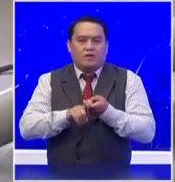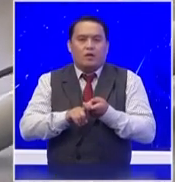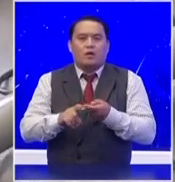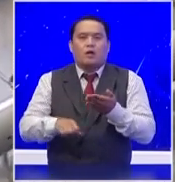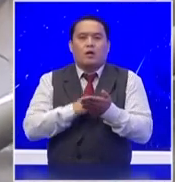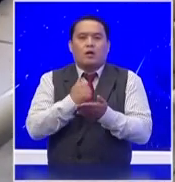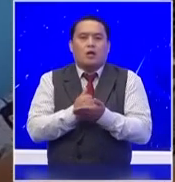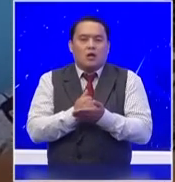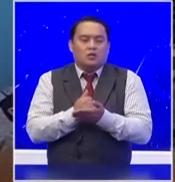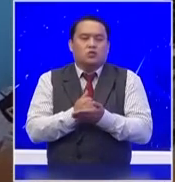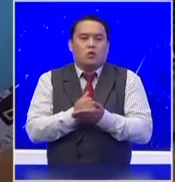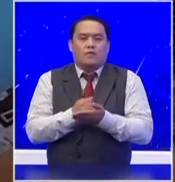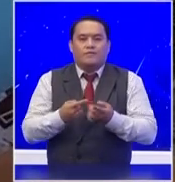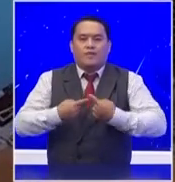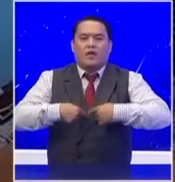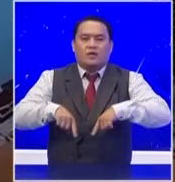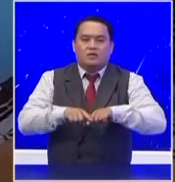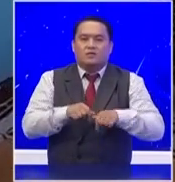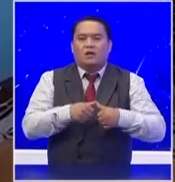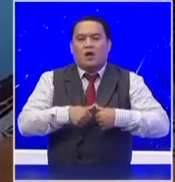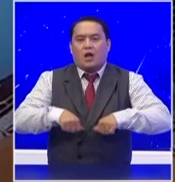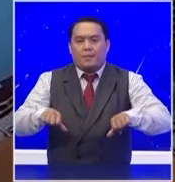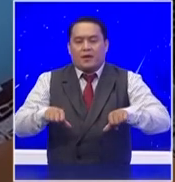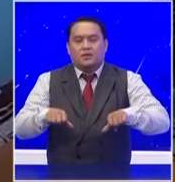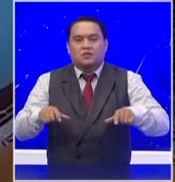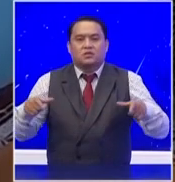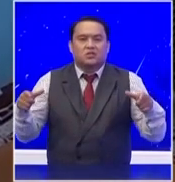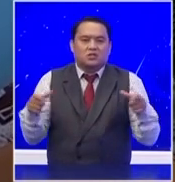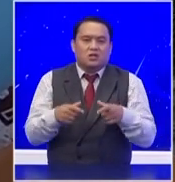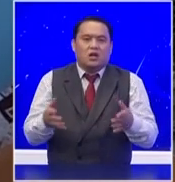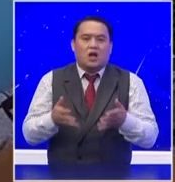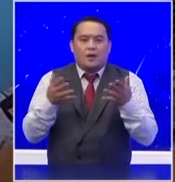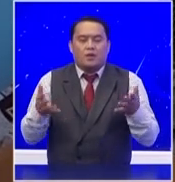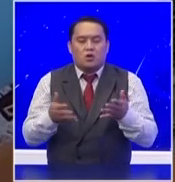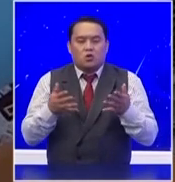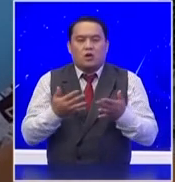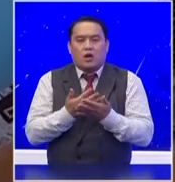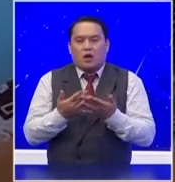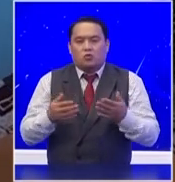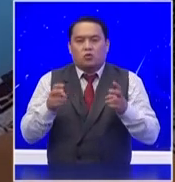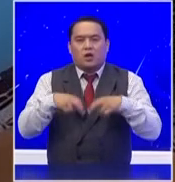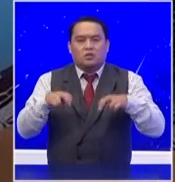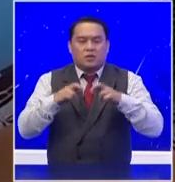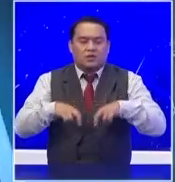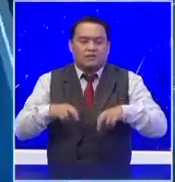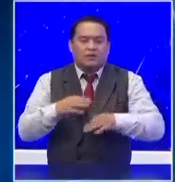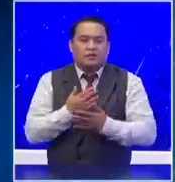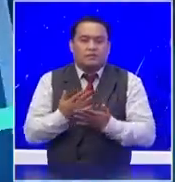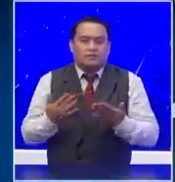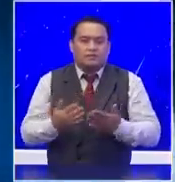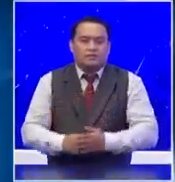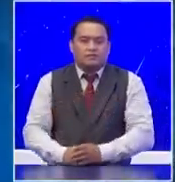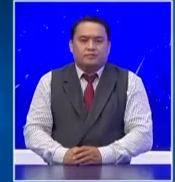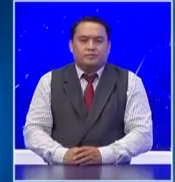вице-премьер төрағалық ететін ведомстваралық комиссия карантин шараларын жеңілдетудің түрлі нұсқасын қарастырып жатқан көрінеді.